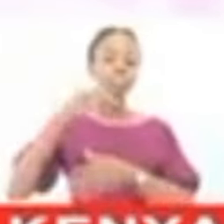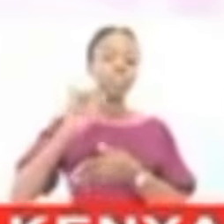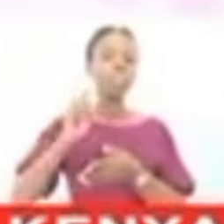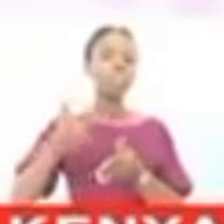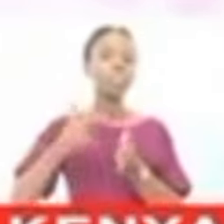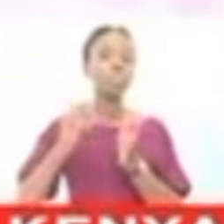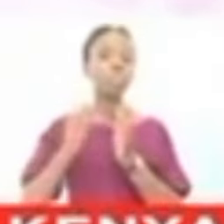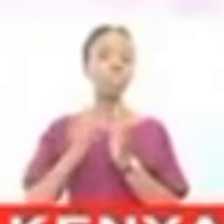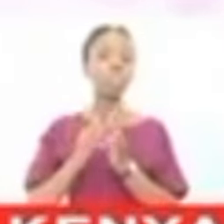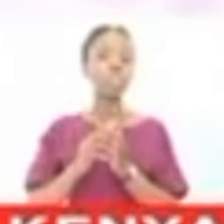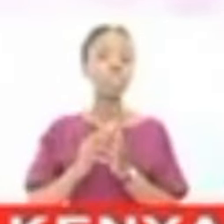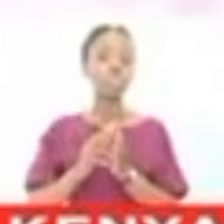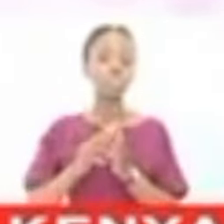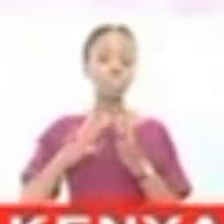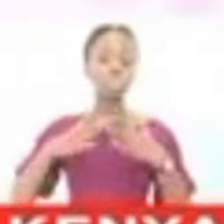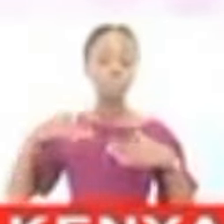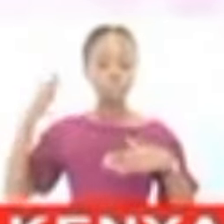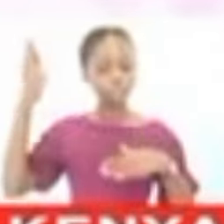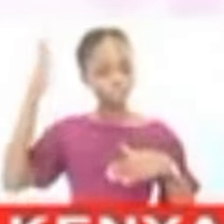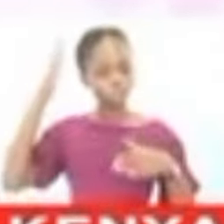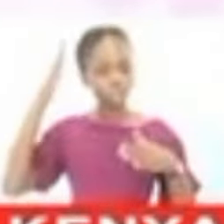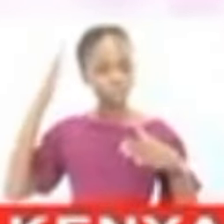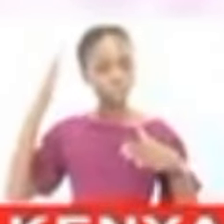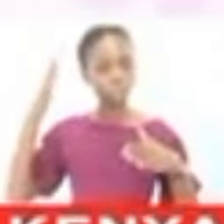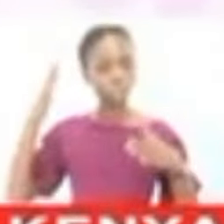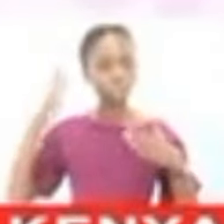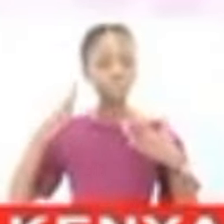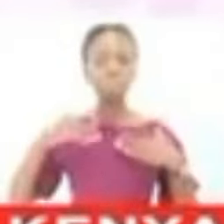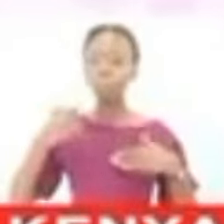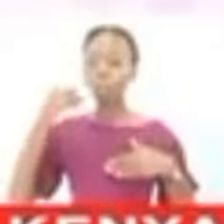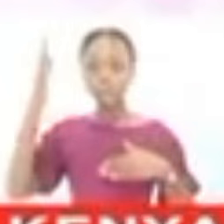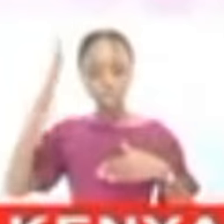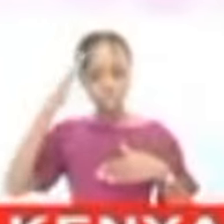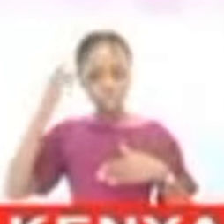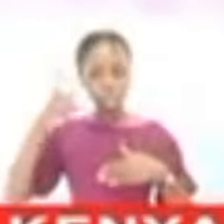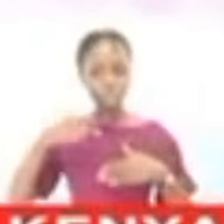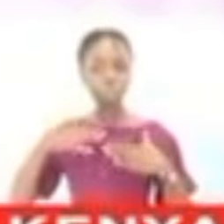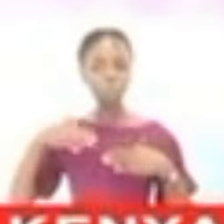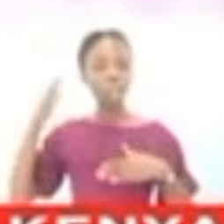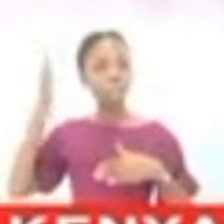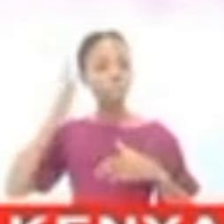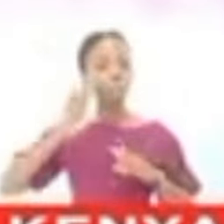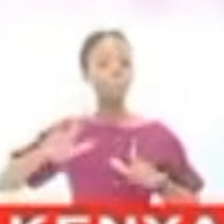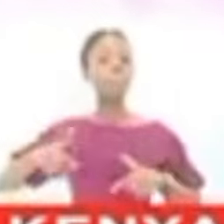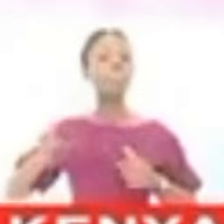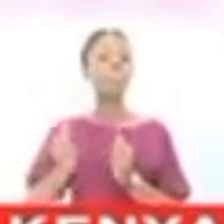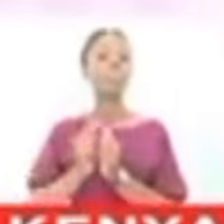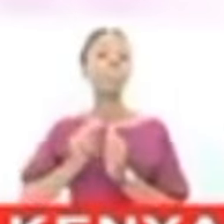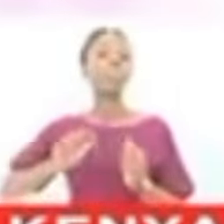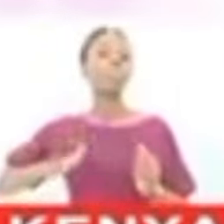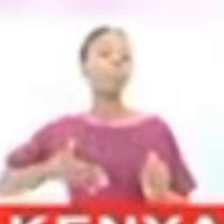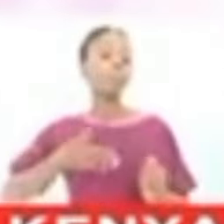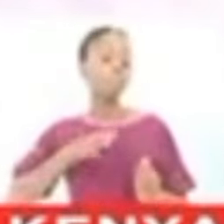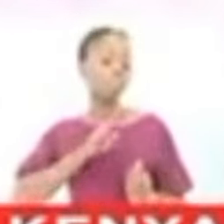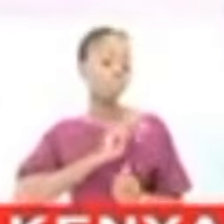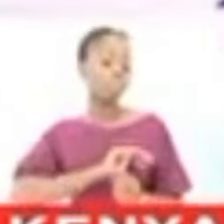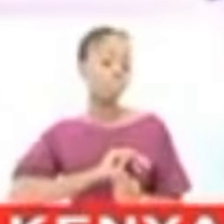Wakati ninaowajua na wanaonijua na wanajua maisha yangu na huduma yangu,